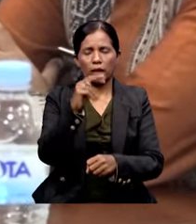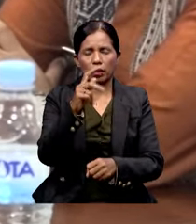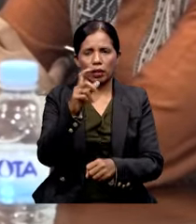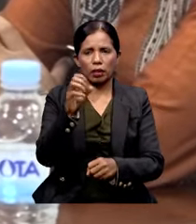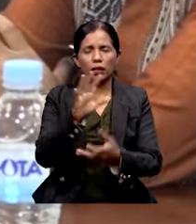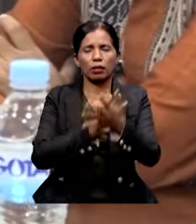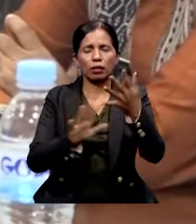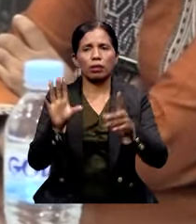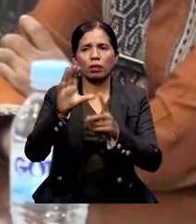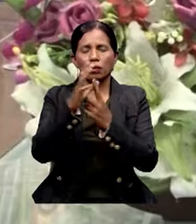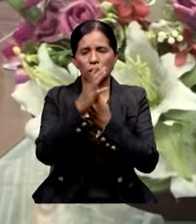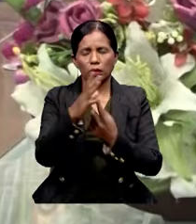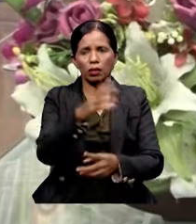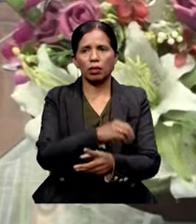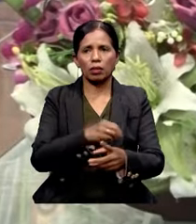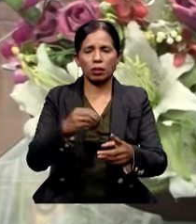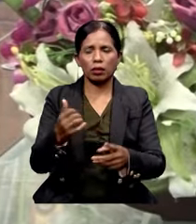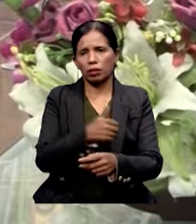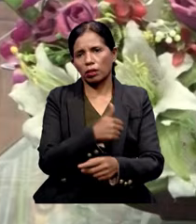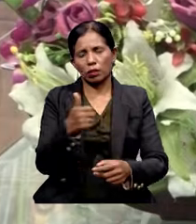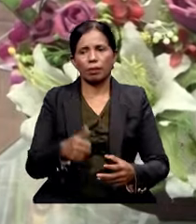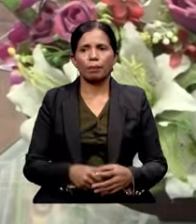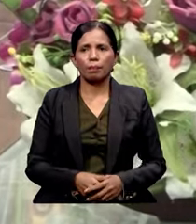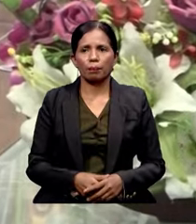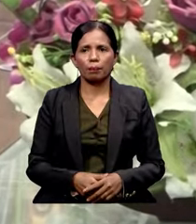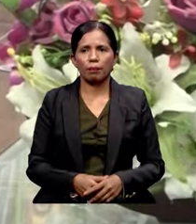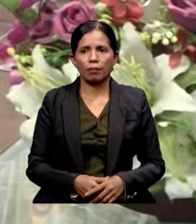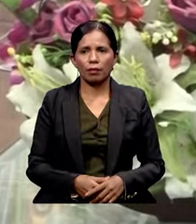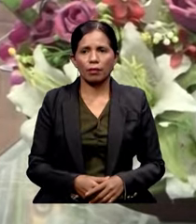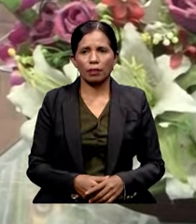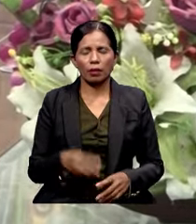festival cultural festival